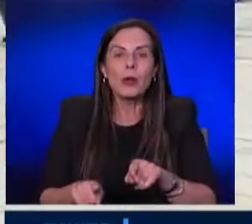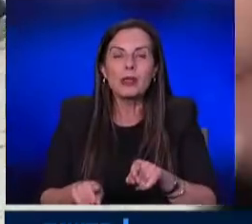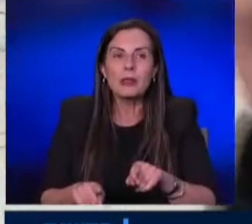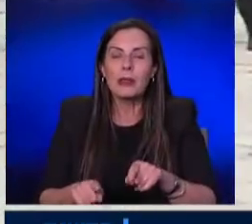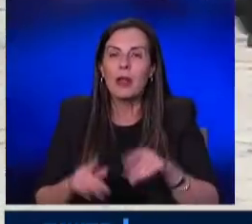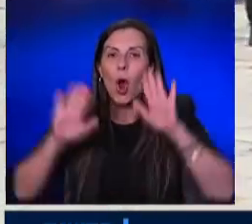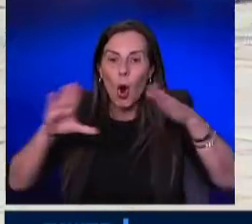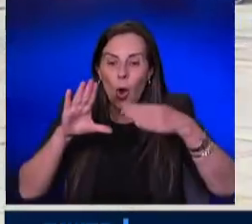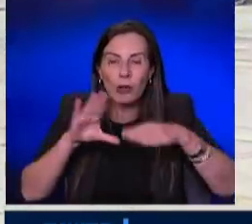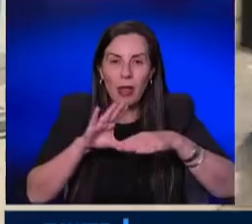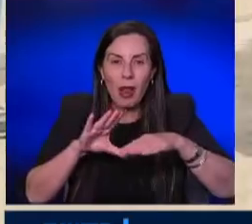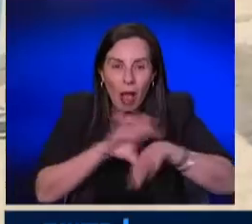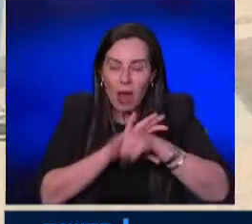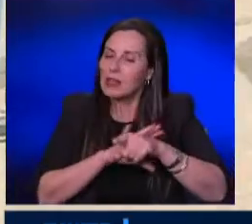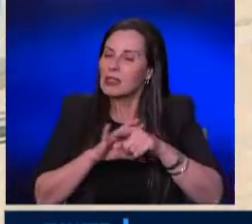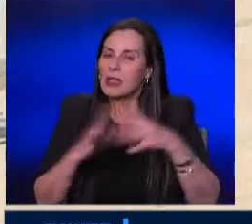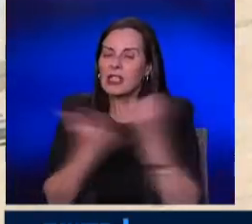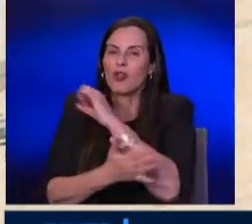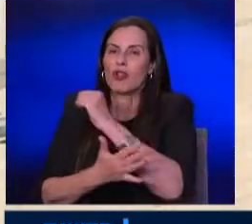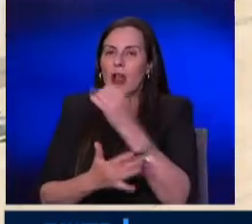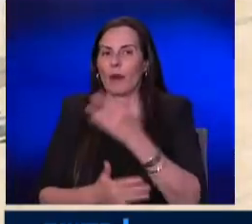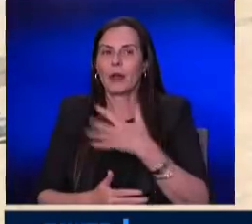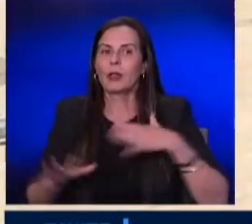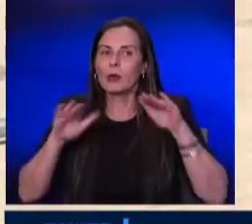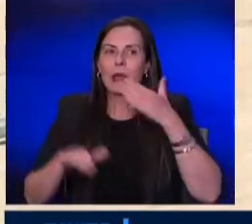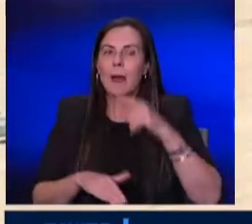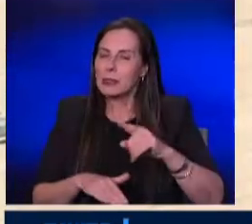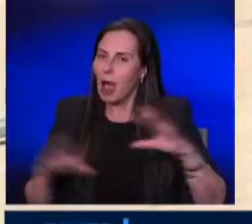ריקות, זה ניצחון לאויבים שלנו. אני רוצה לאחל עם ישראל